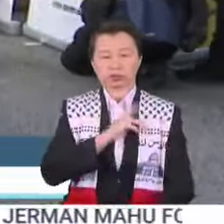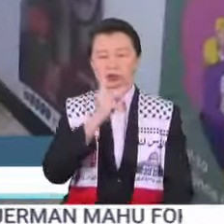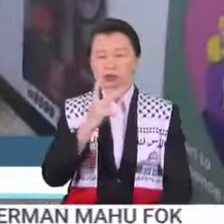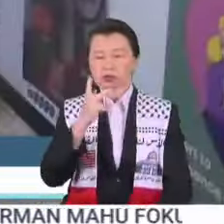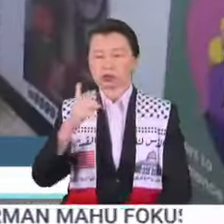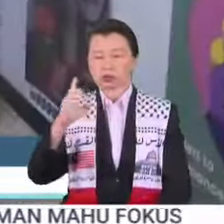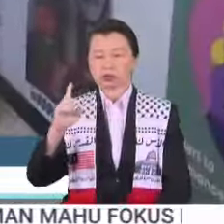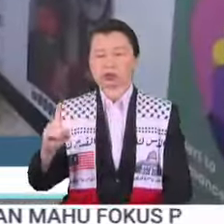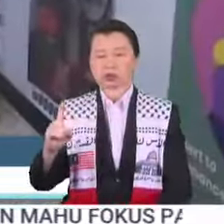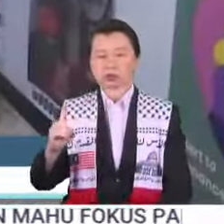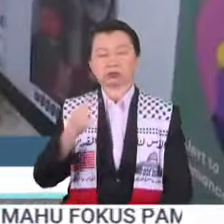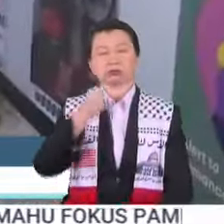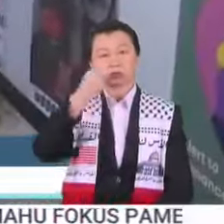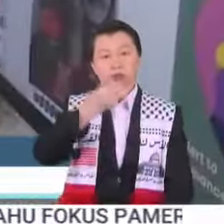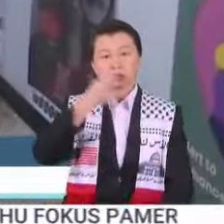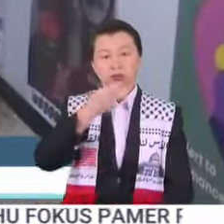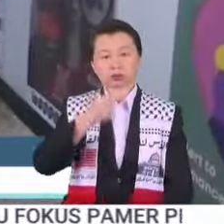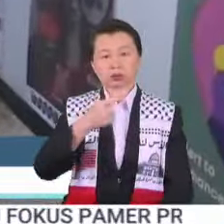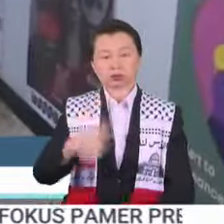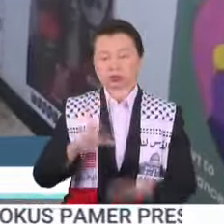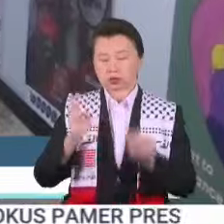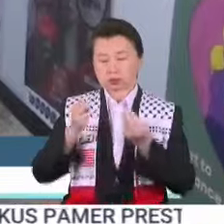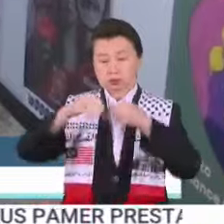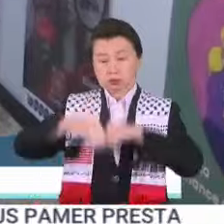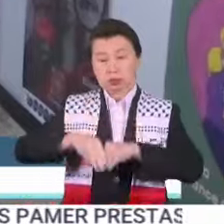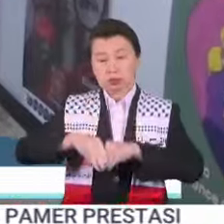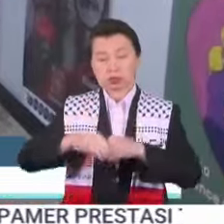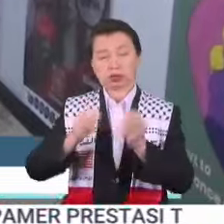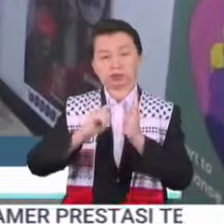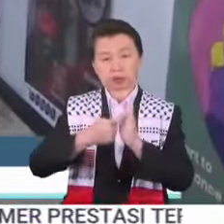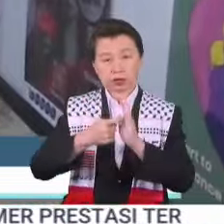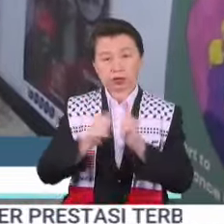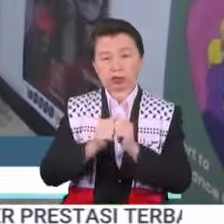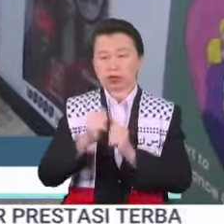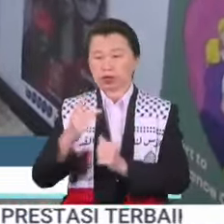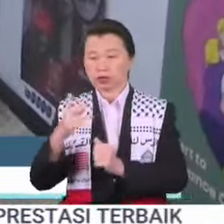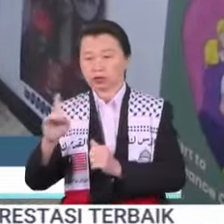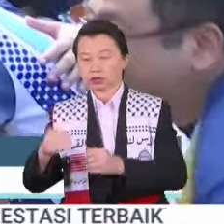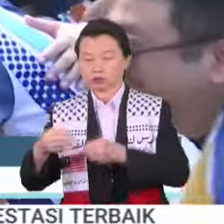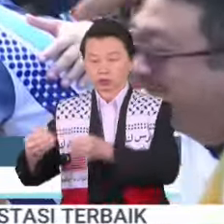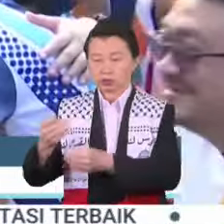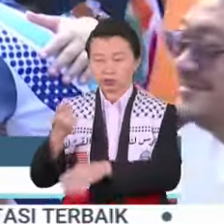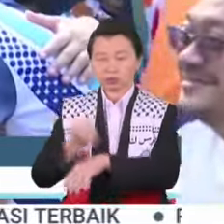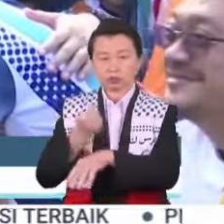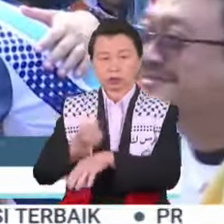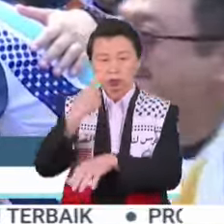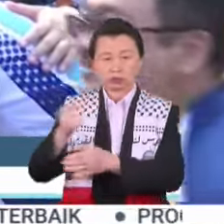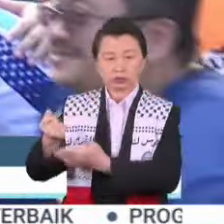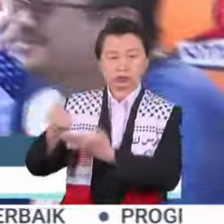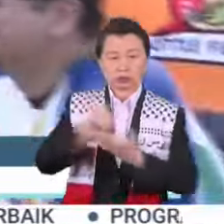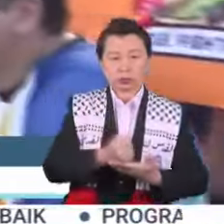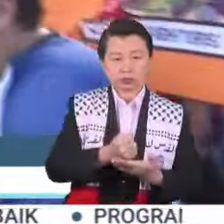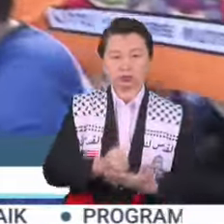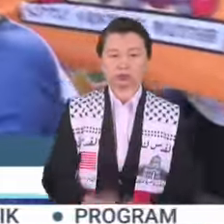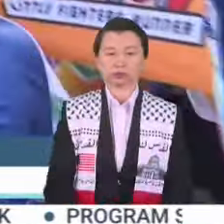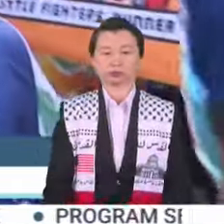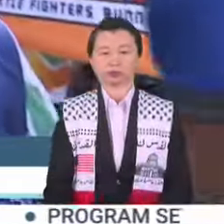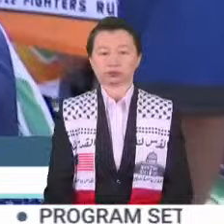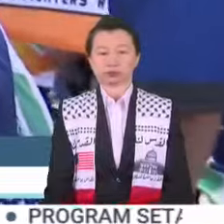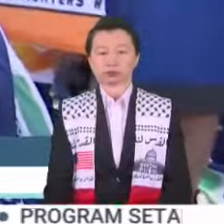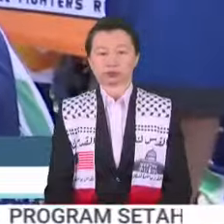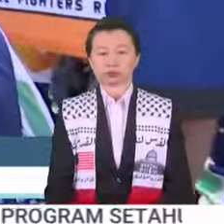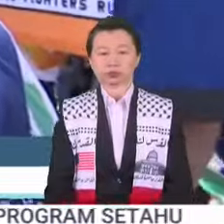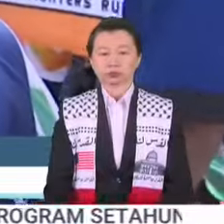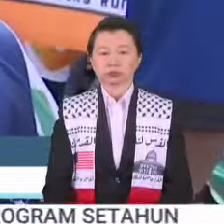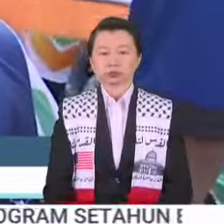dan Digital Fahmi Fadil berkata MIMOS memulakan usaha itu dan KKD telah ditugaskan untuk membantu.